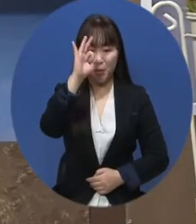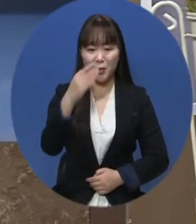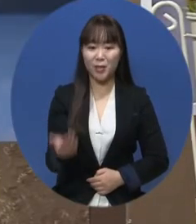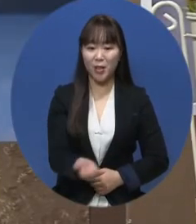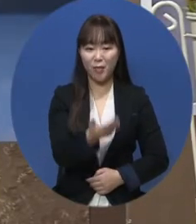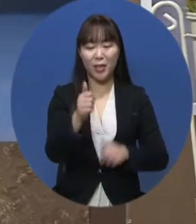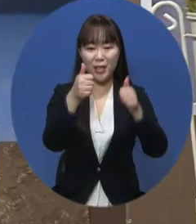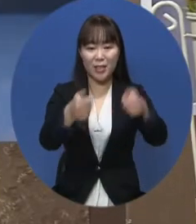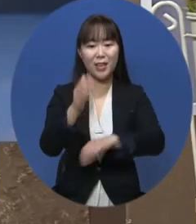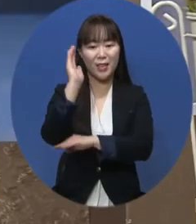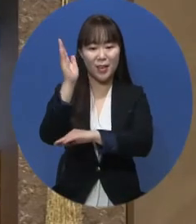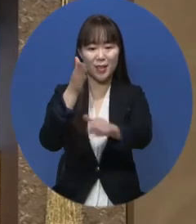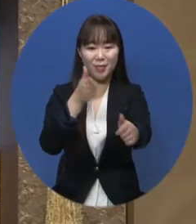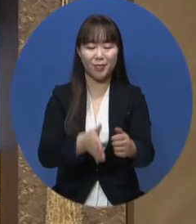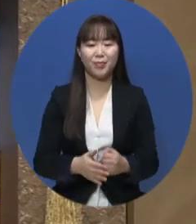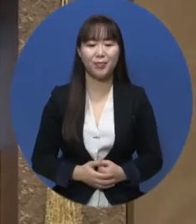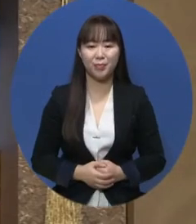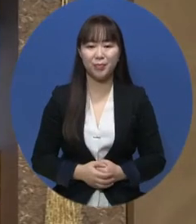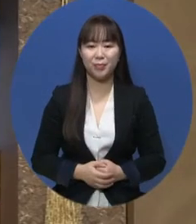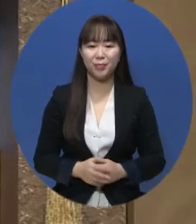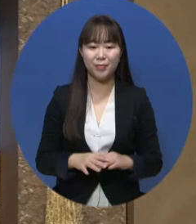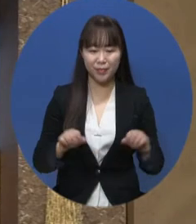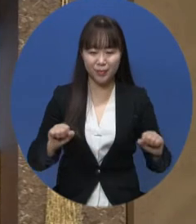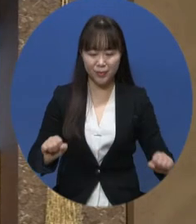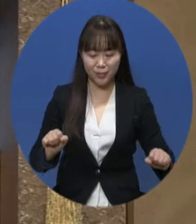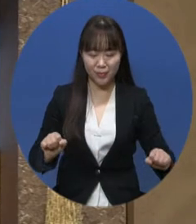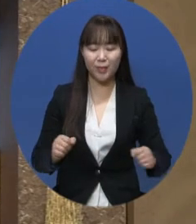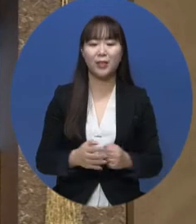시청자분들께 인사 한 말씀 해주시죠. 안녕하십니까.